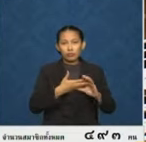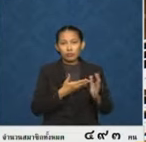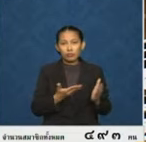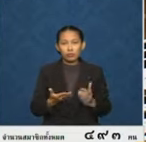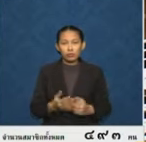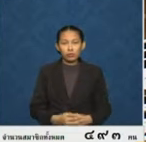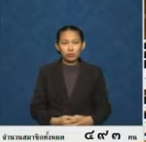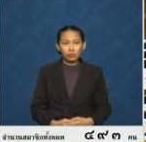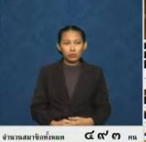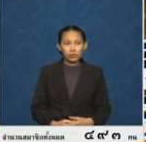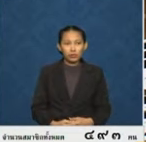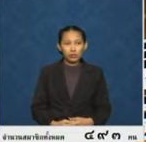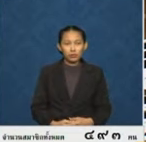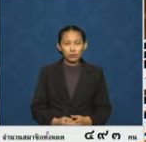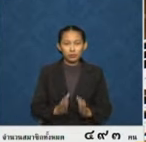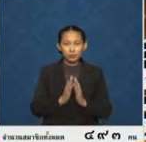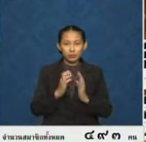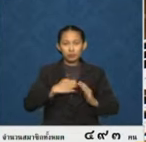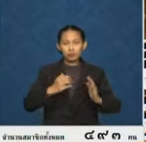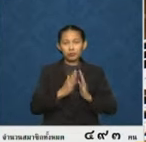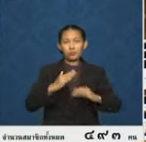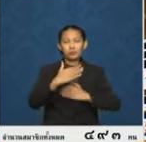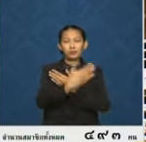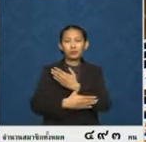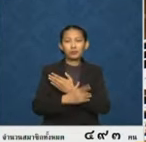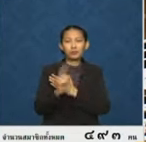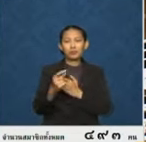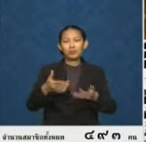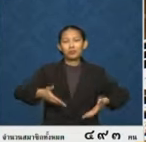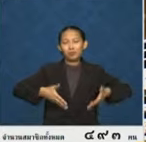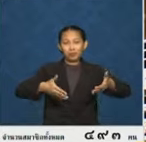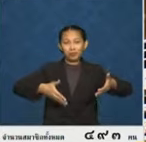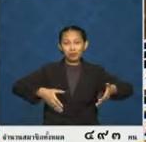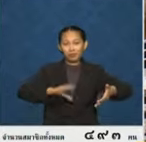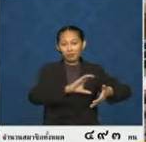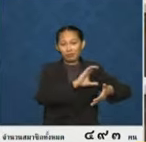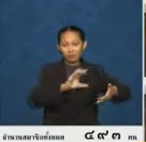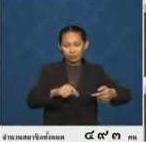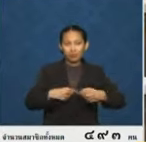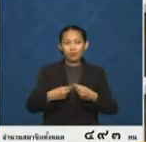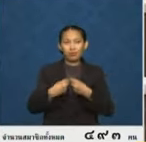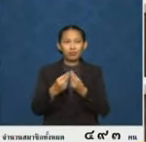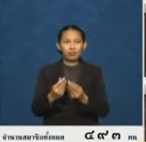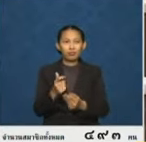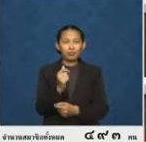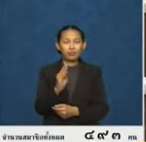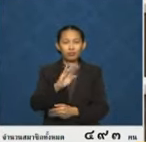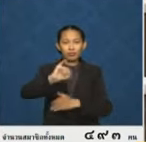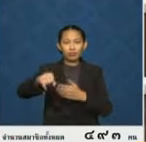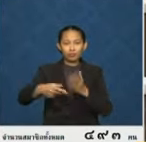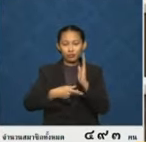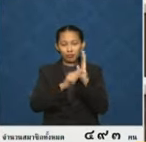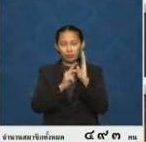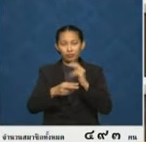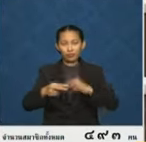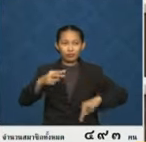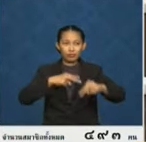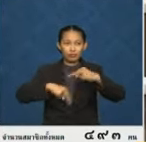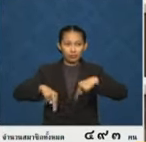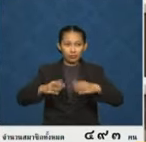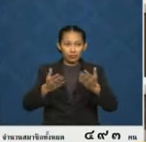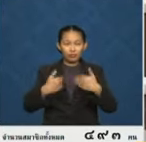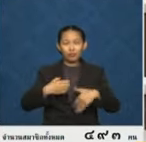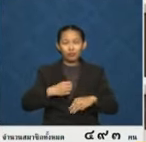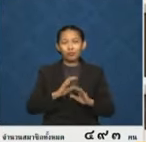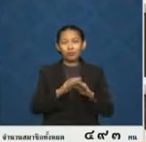เรื่องแรกนะครับผมขอขอบคุณการรถไฟแห่งประเทศไทยนะครับที่มอบถนนกาแพงเพชรบางส่วนนะครับให้อบจปทุมธานีดูแลและขอให้ฝากให้อ่าแล้วผม